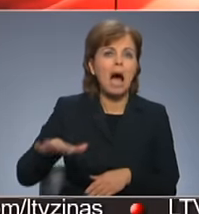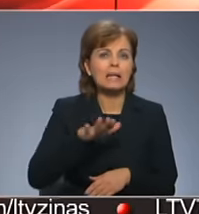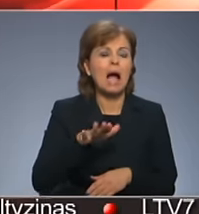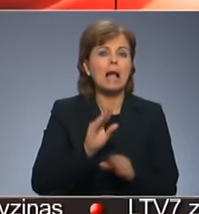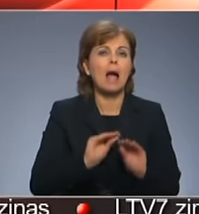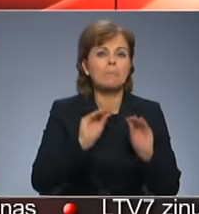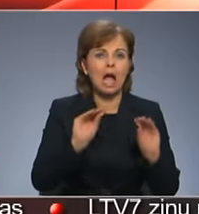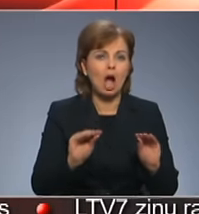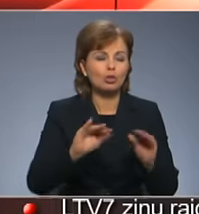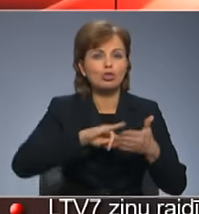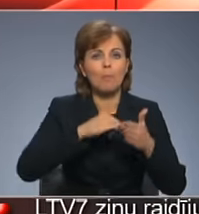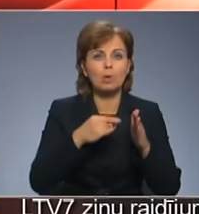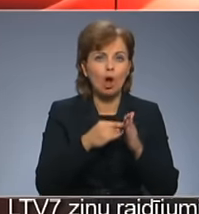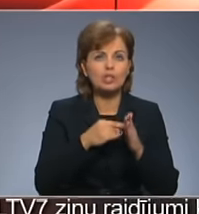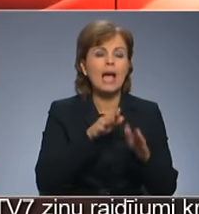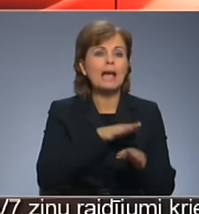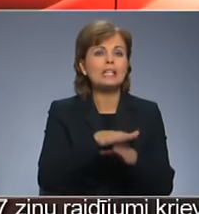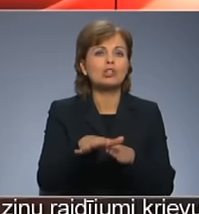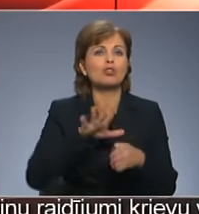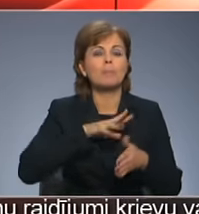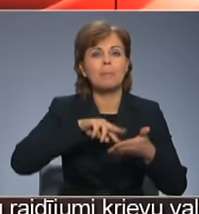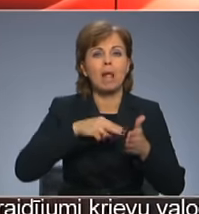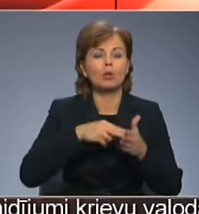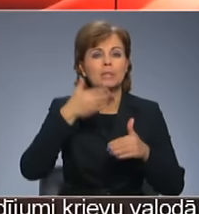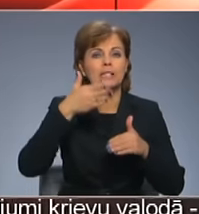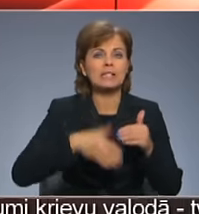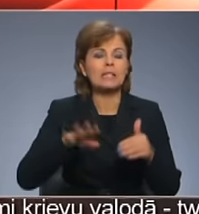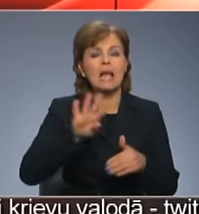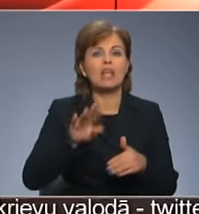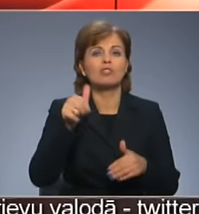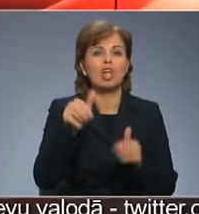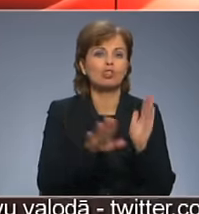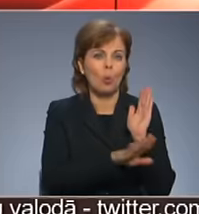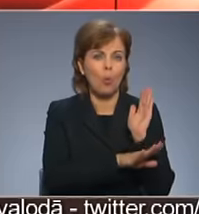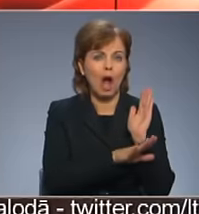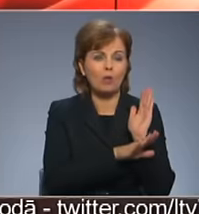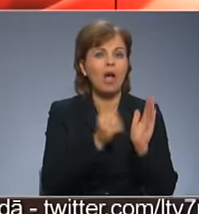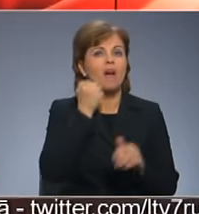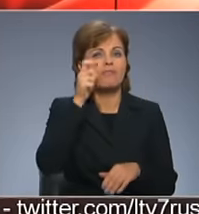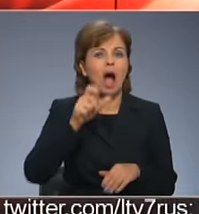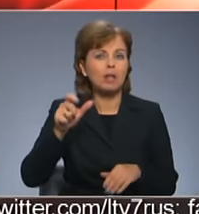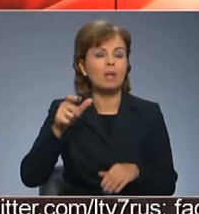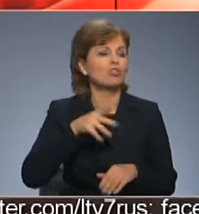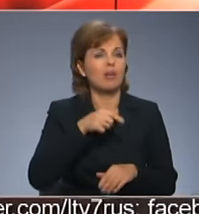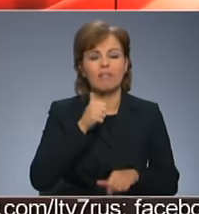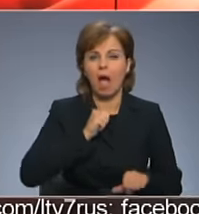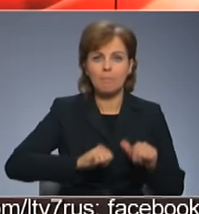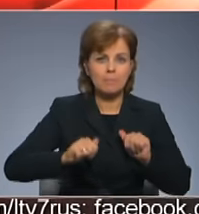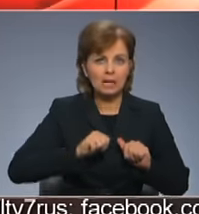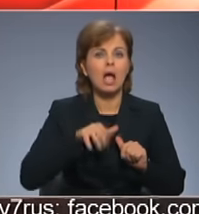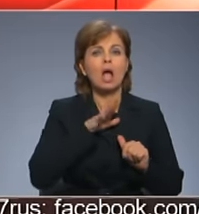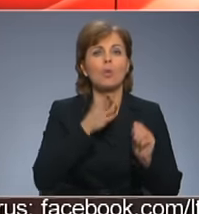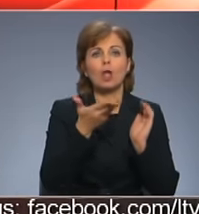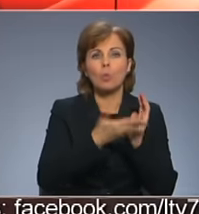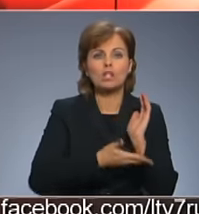izcirst 96 kokus. Daudz valmierieši ar to nebija mierā, jo nocērtamo koku sarakstā bija ne tikai bojātie, bet kopumā skaitā arī